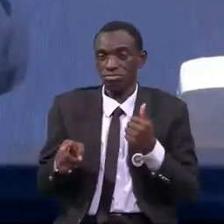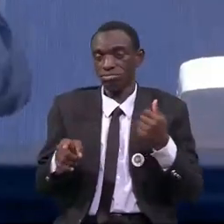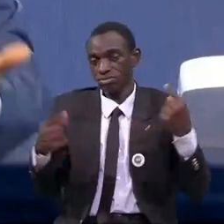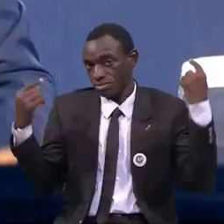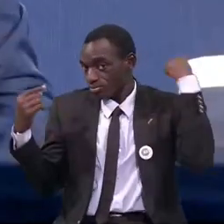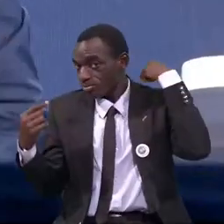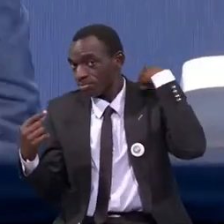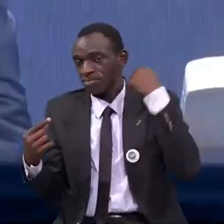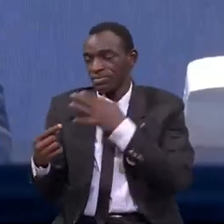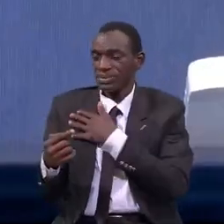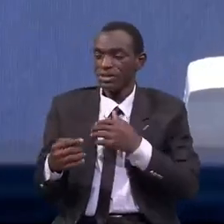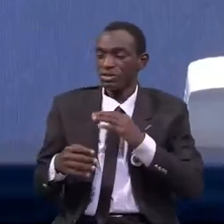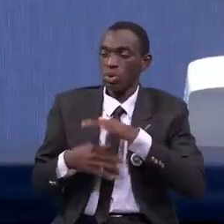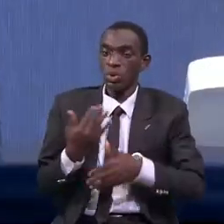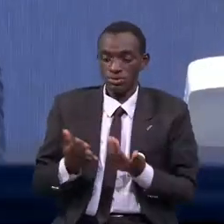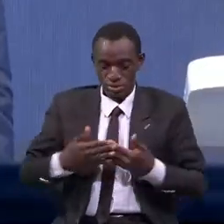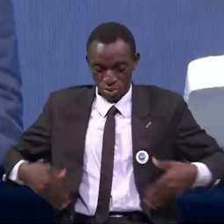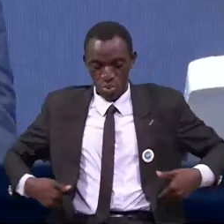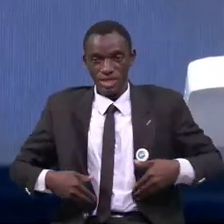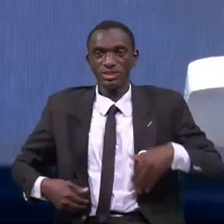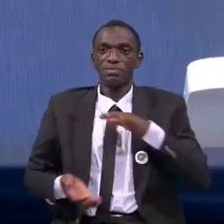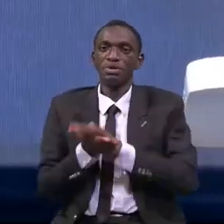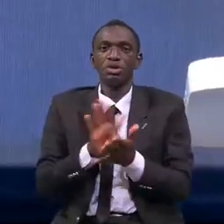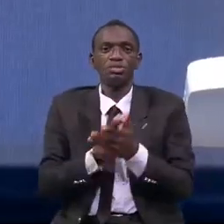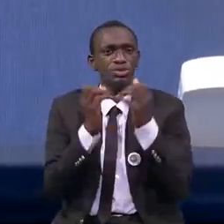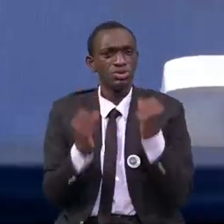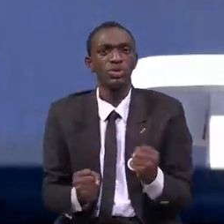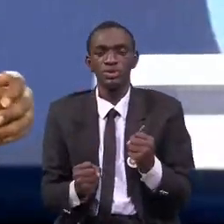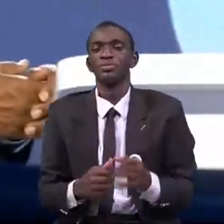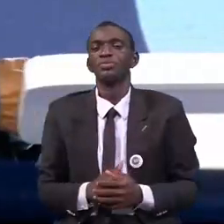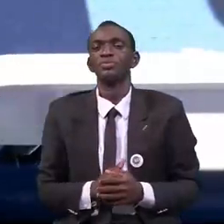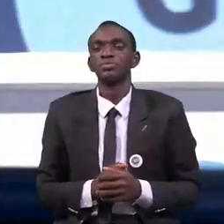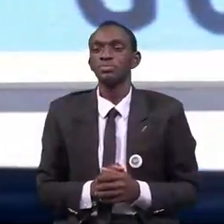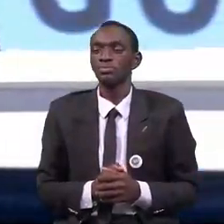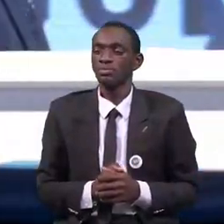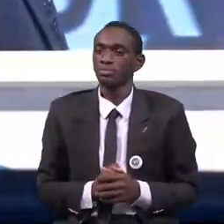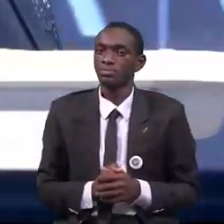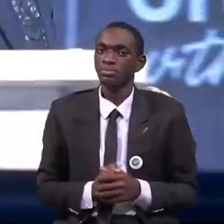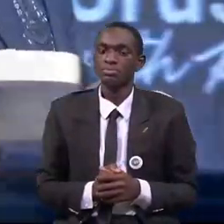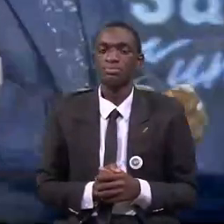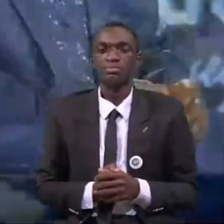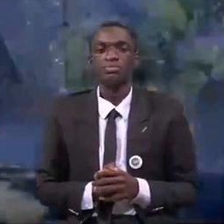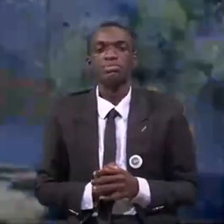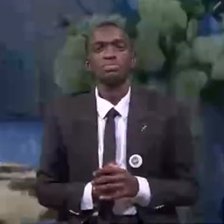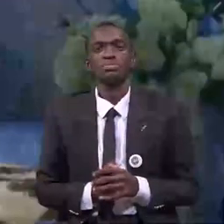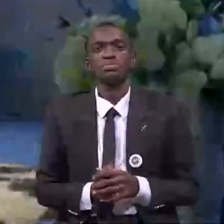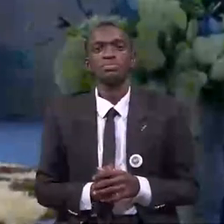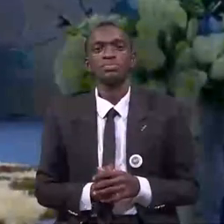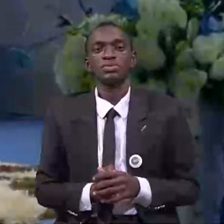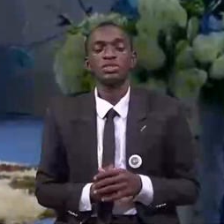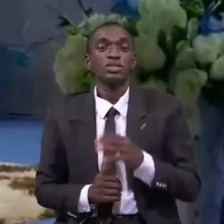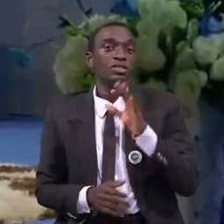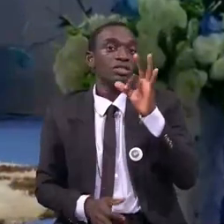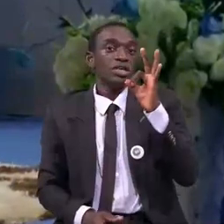faible le médecin nous aurait dit que les genoux les chevilles la hanche les jeintures ont reçu